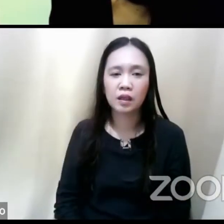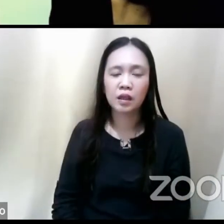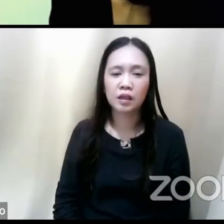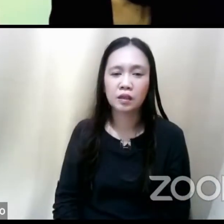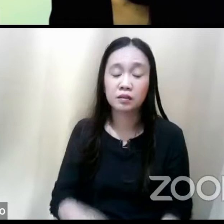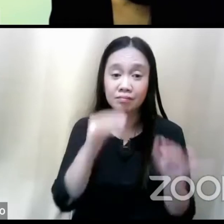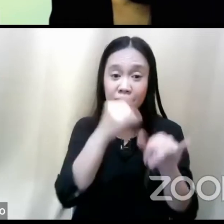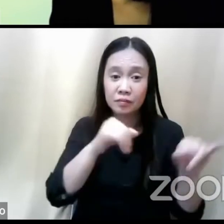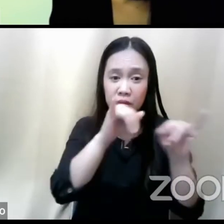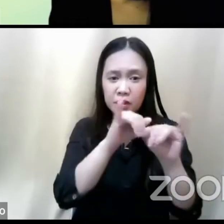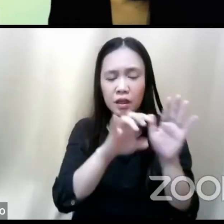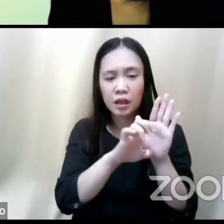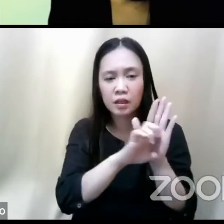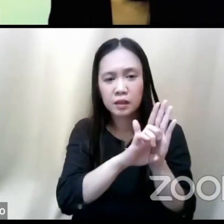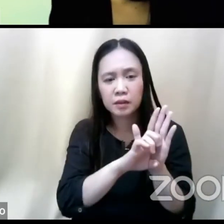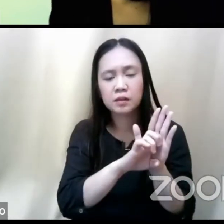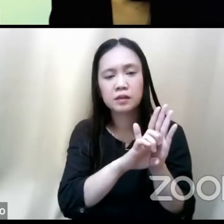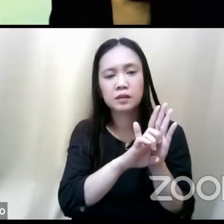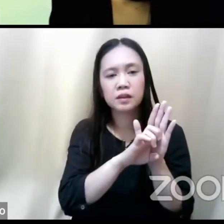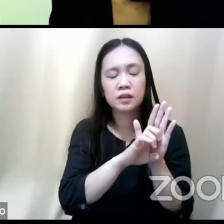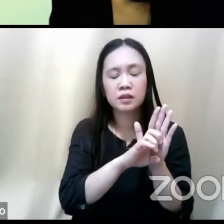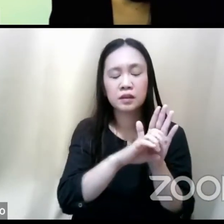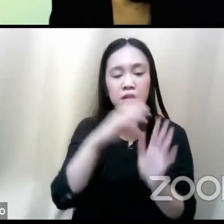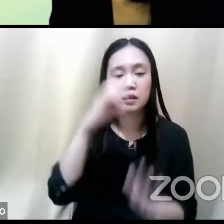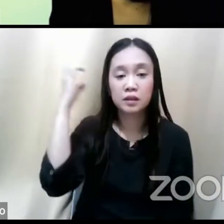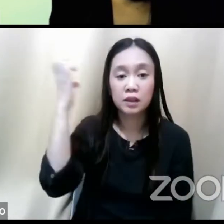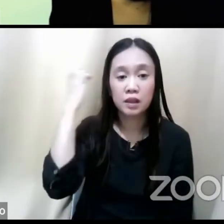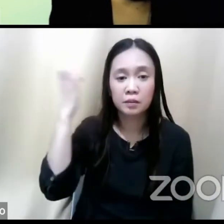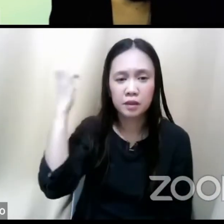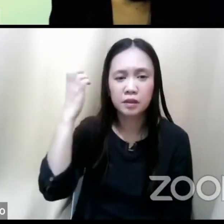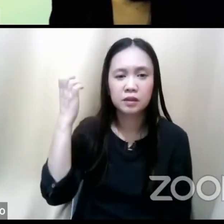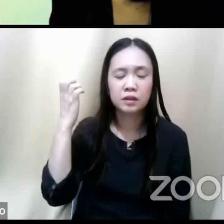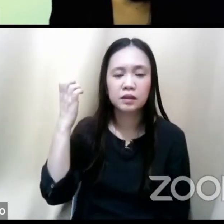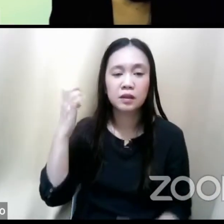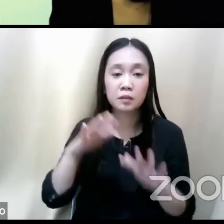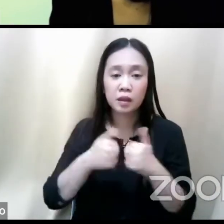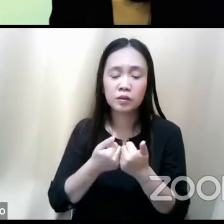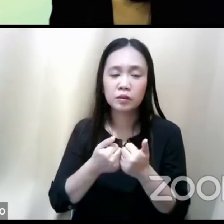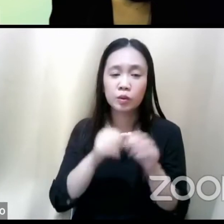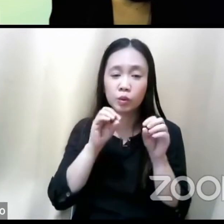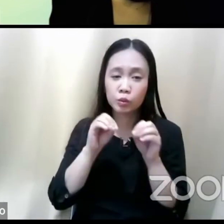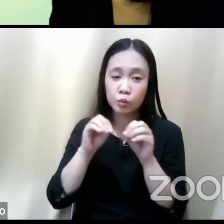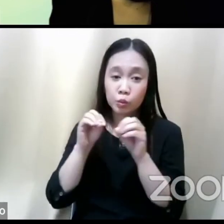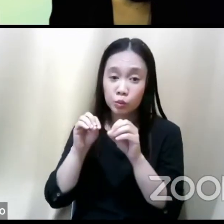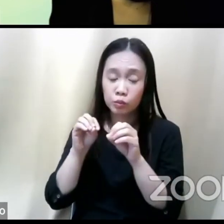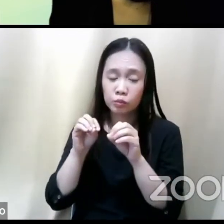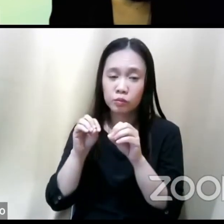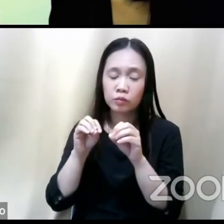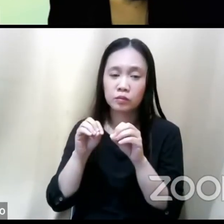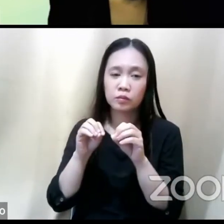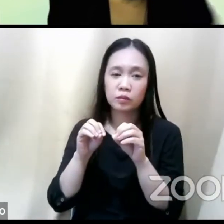Halimbawa, sa mga specific na emergencies, no? Papaano maturuan daw ang